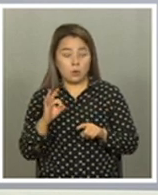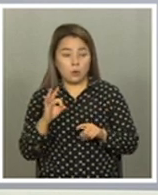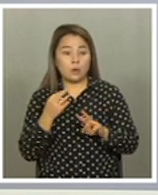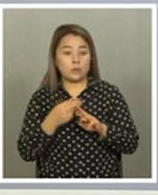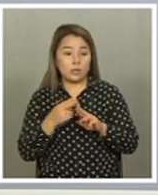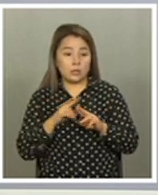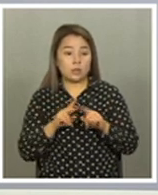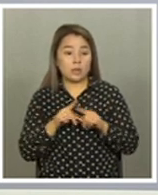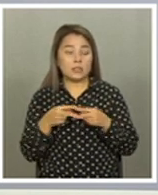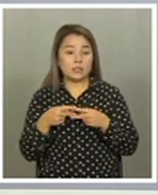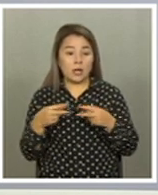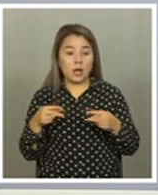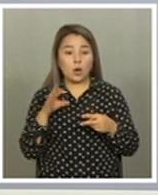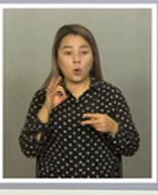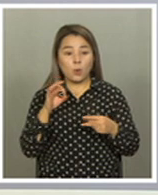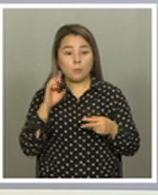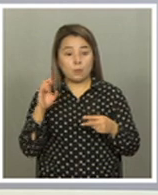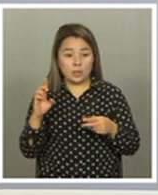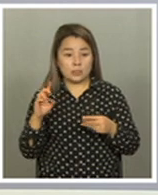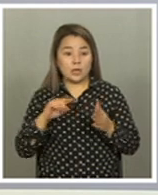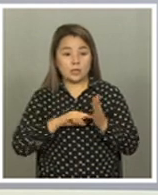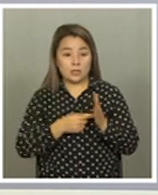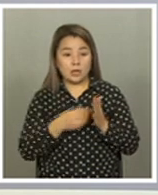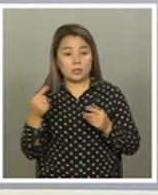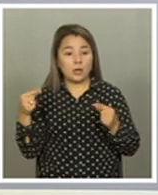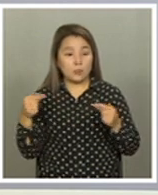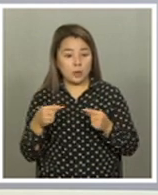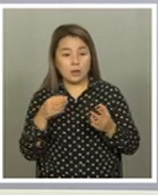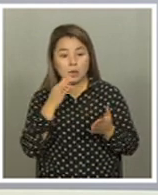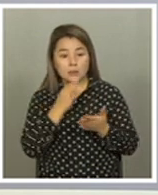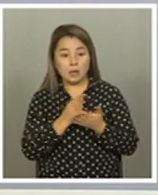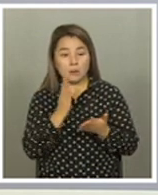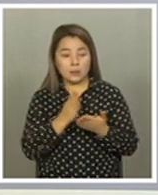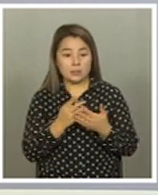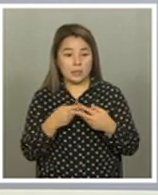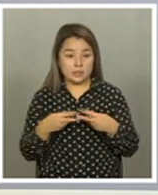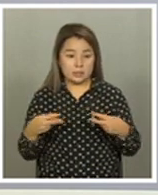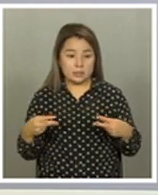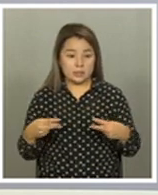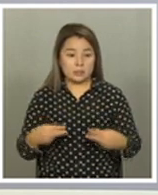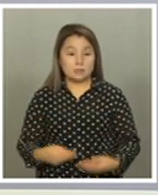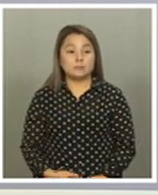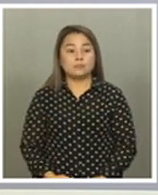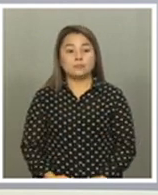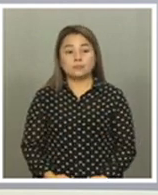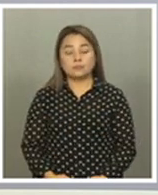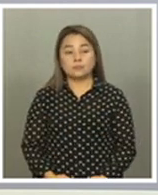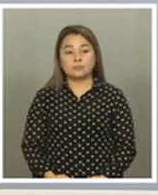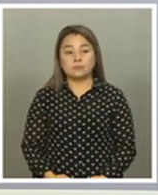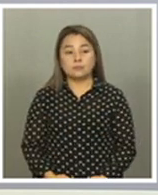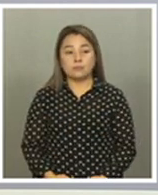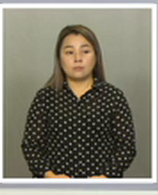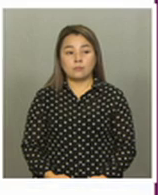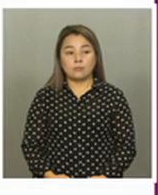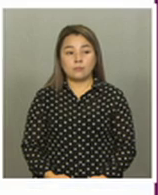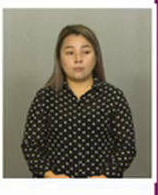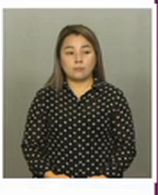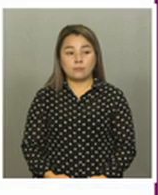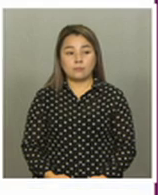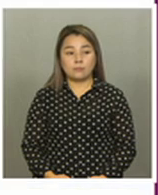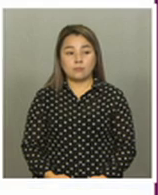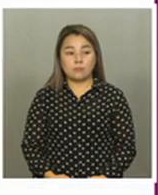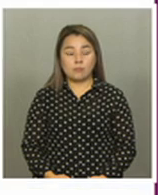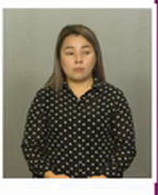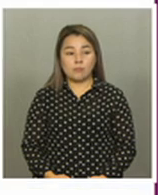тең болатын ОБ қабырғасына қарама-қарсы бұрыш тең болады. Енді бізде енді